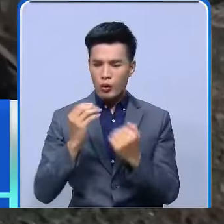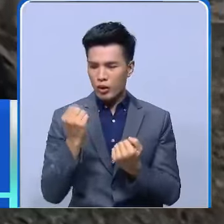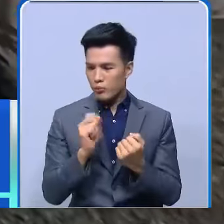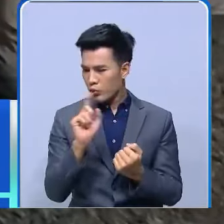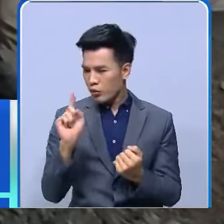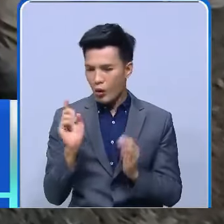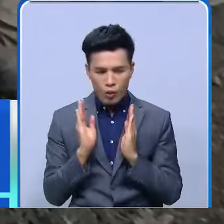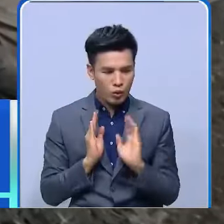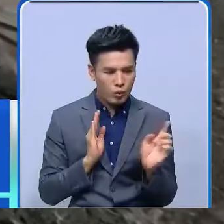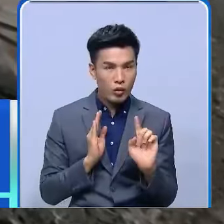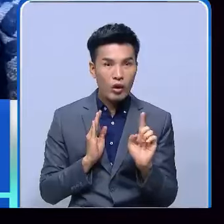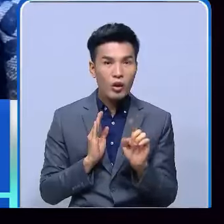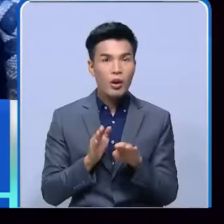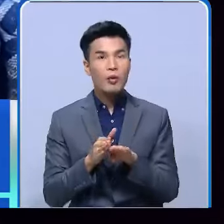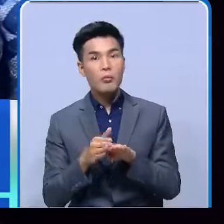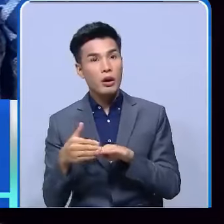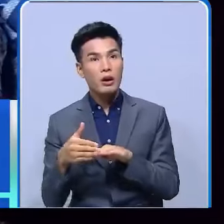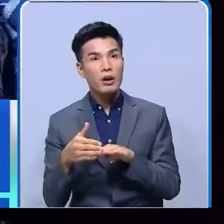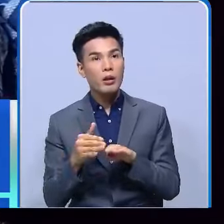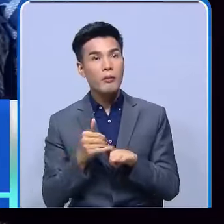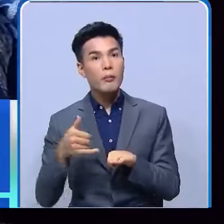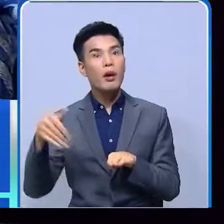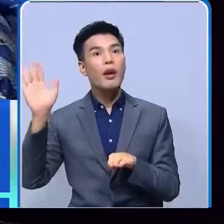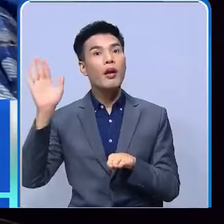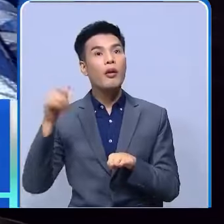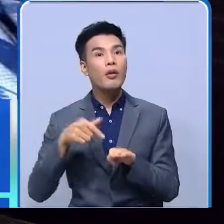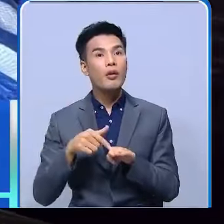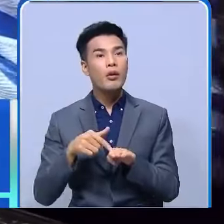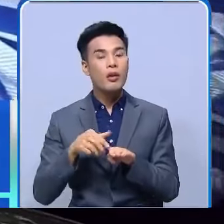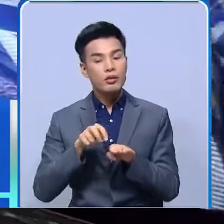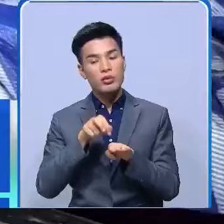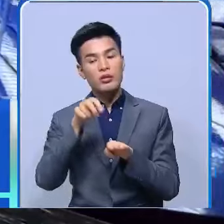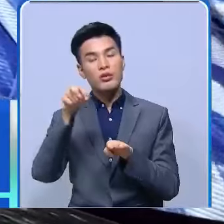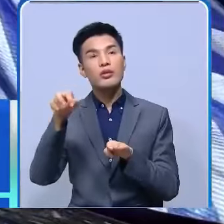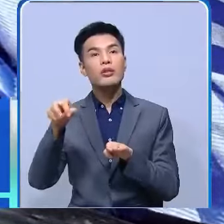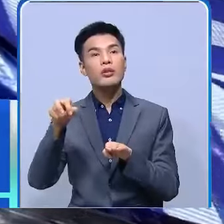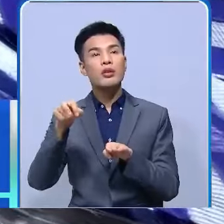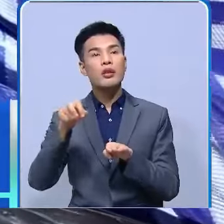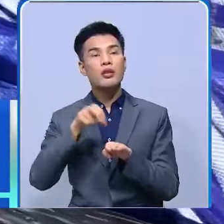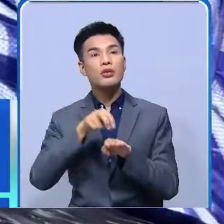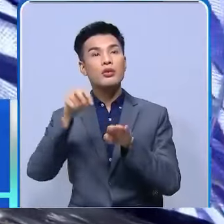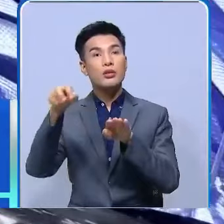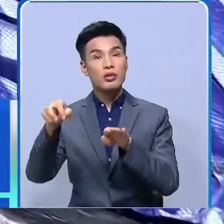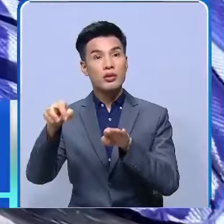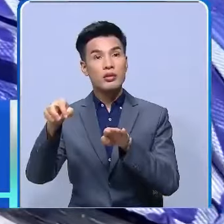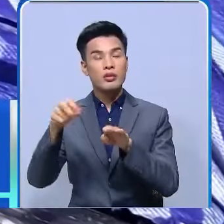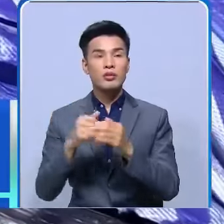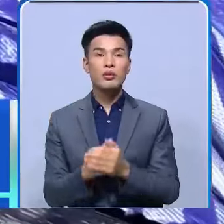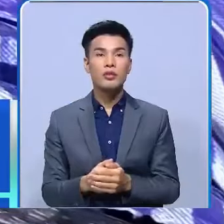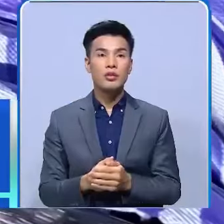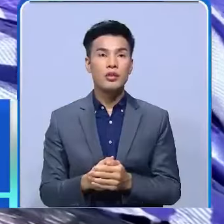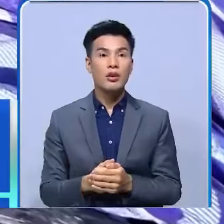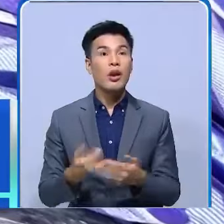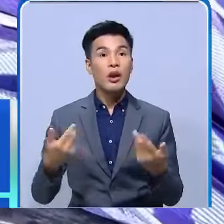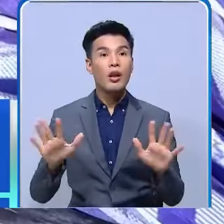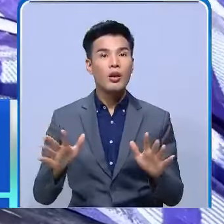ลักษณะเหมือนเปิดประตูออกมาแง้มออกมานิดนึงเห็นไหมเหมือนแบบค่อยๆปีนจากทางฝั่งคนขับแล้วออกมาทางฝั่งที่นั่งคนที่นั่งข้างคนขับอ่ะ